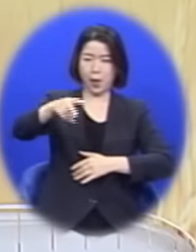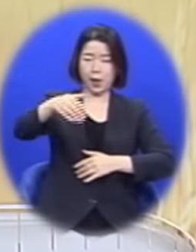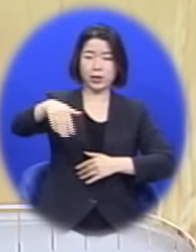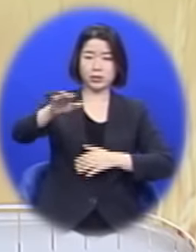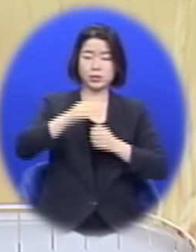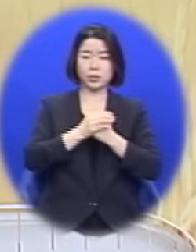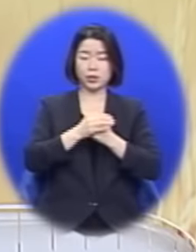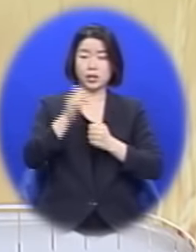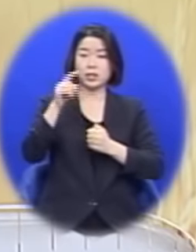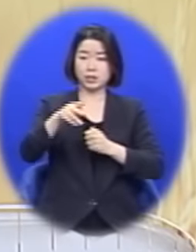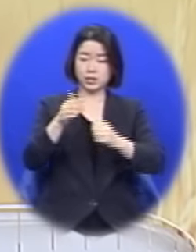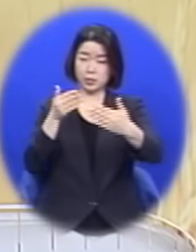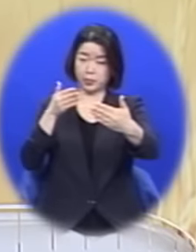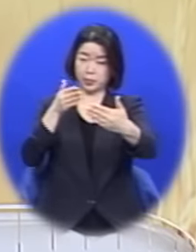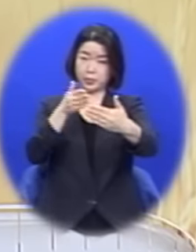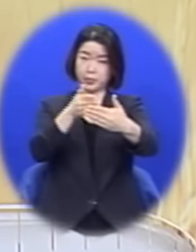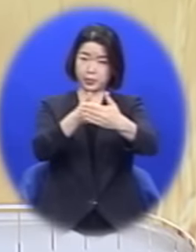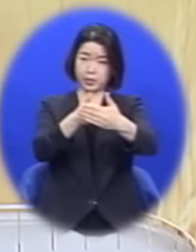들어가게 되는 겁니다.